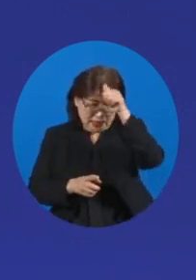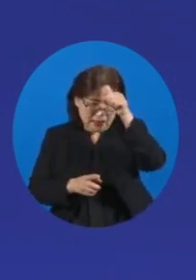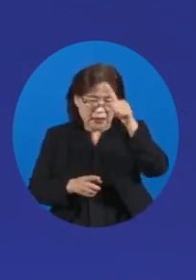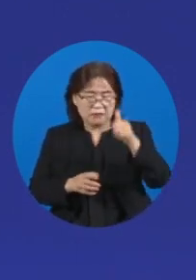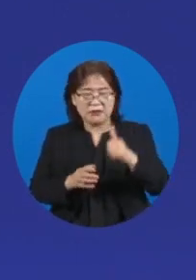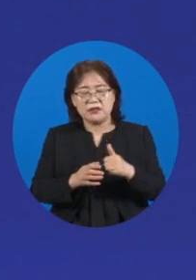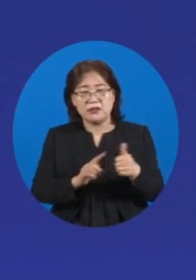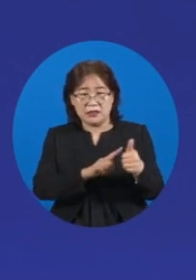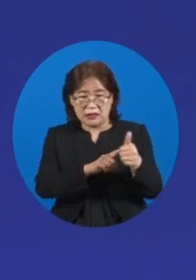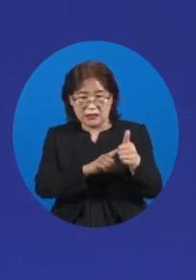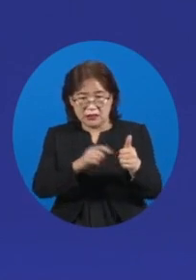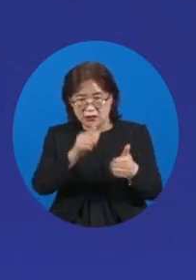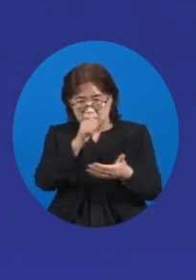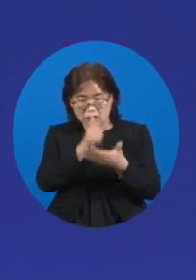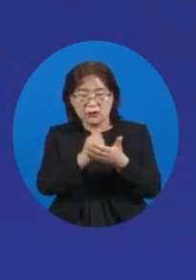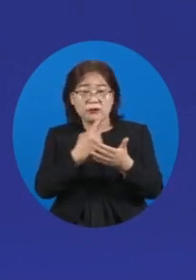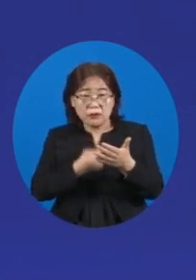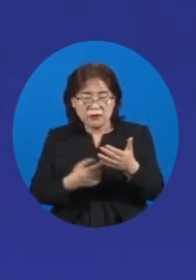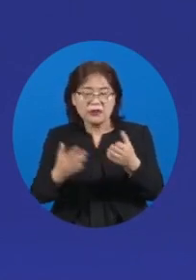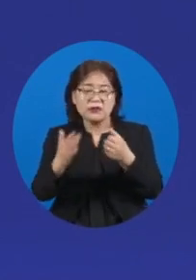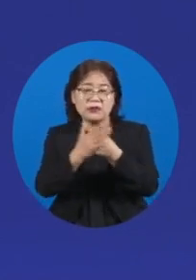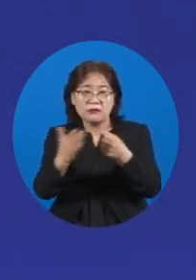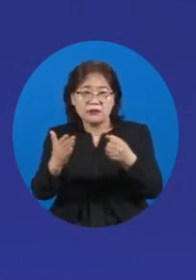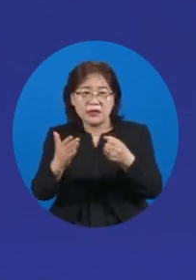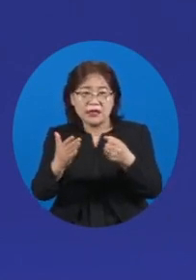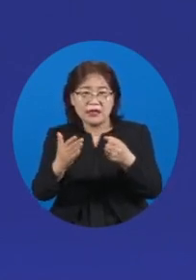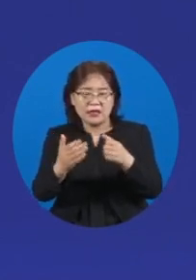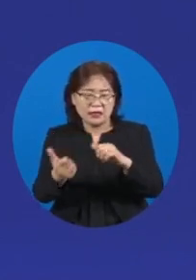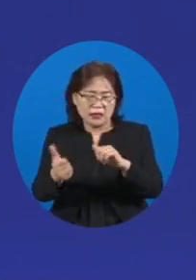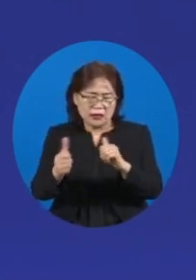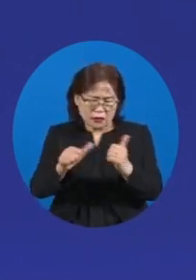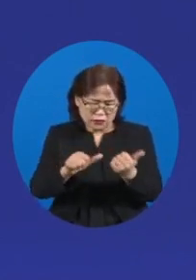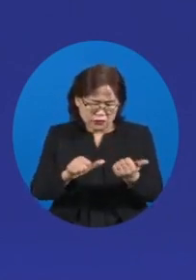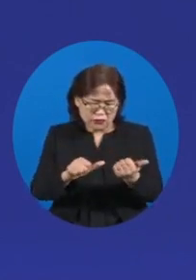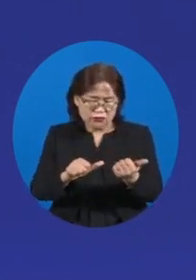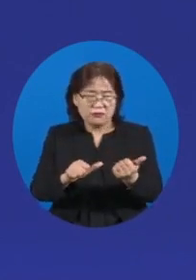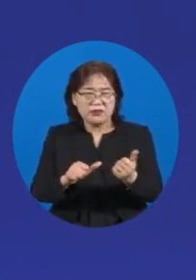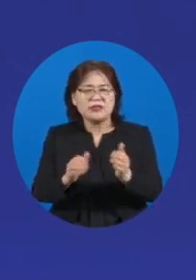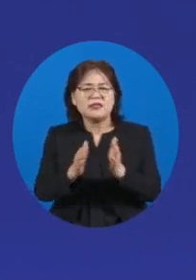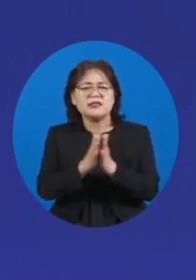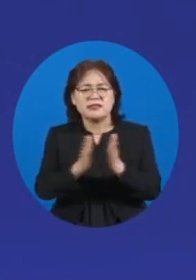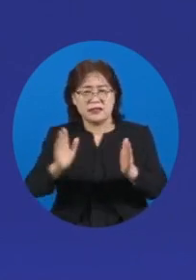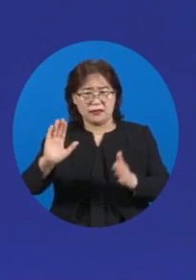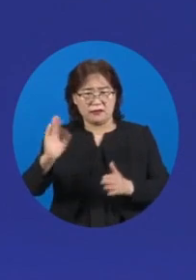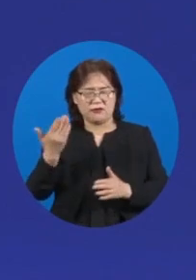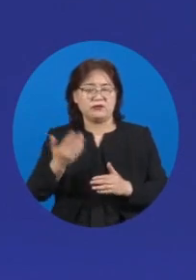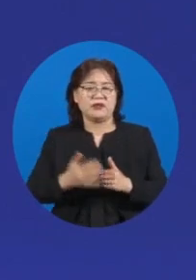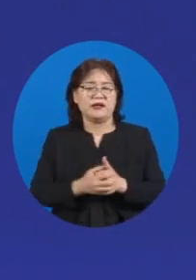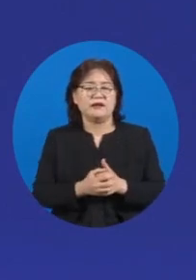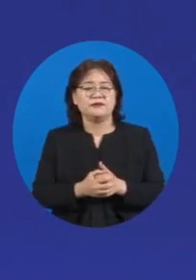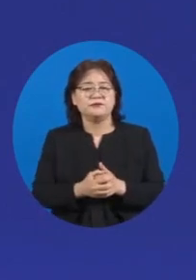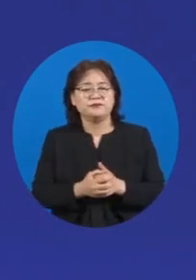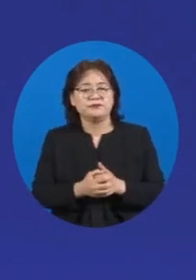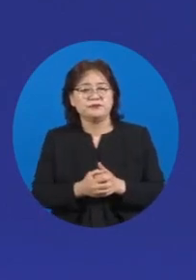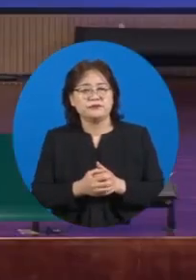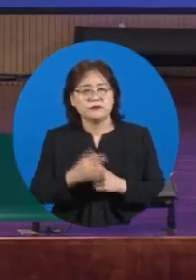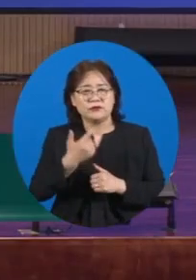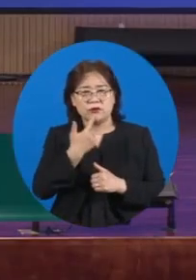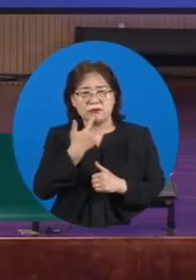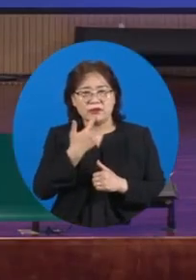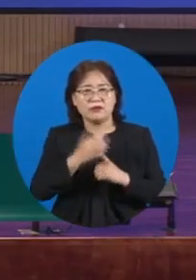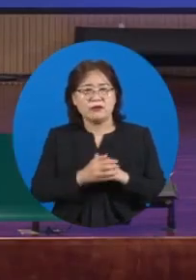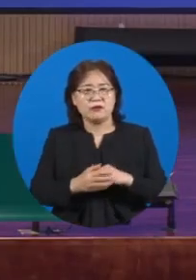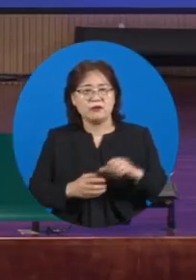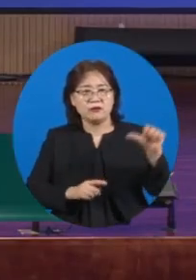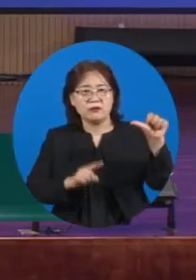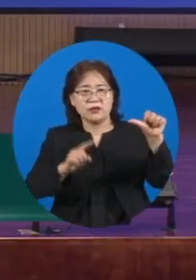한 사람의 범죄로 말미암아 사방이 우리 가운데 왔다 라고 말씀하고 있어요 자 로마서 5장 12절 2조